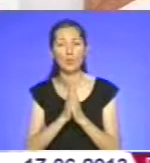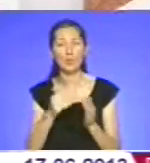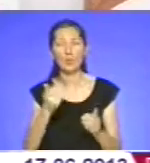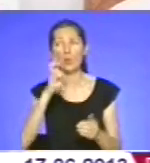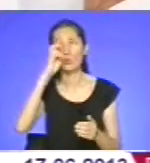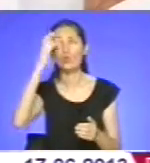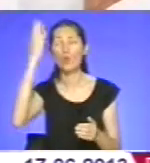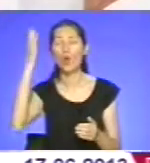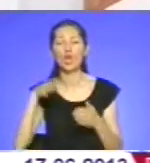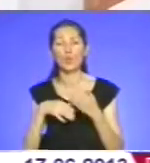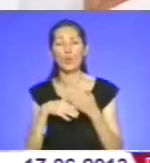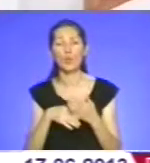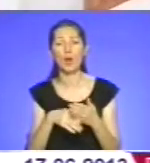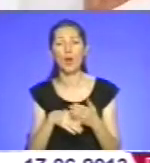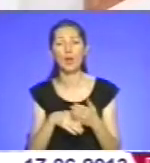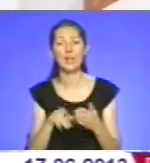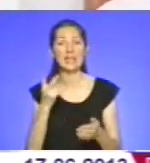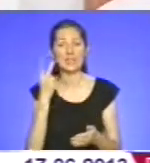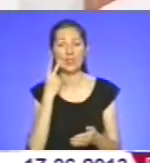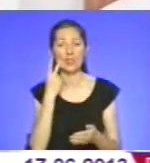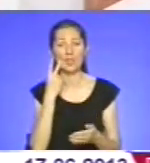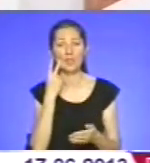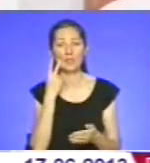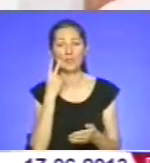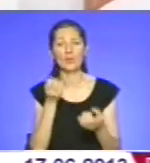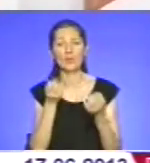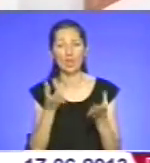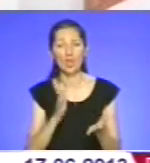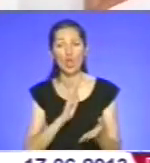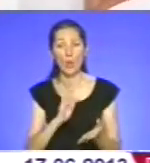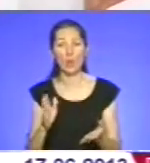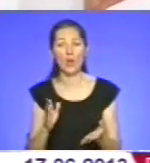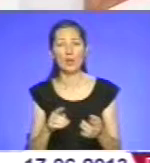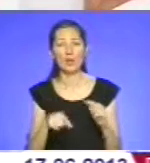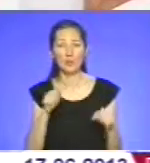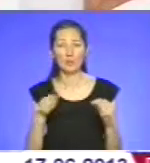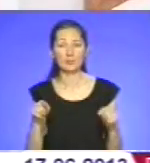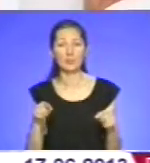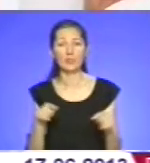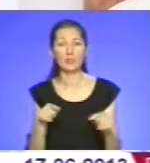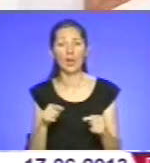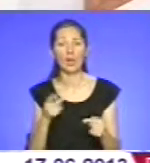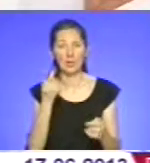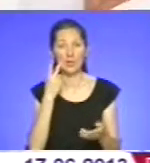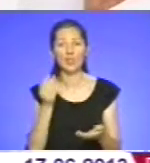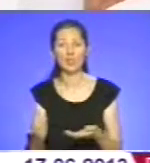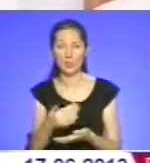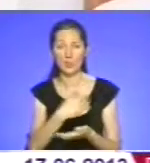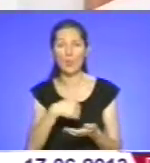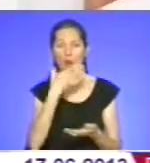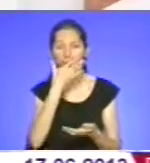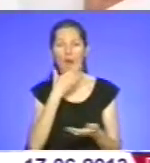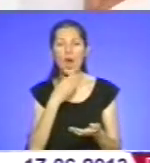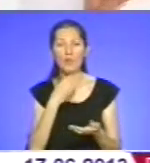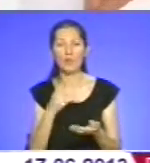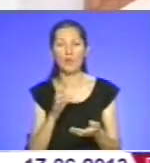якось допомагає, і завжди, звичайно, бувають невеликі лукальні, але ми завжди збираємо гарний урожай, а